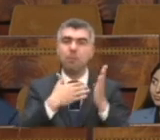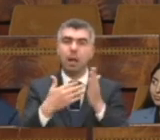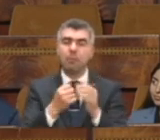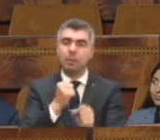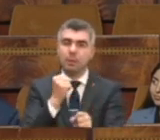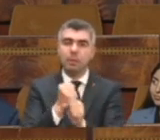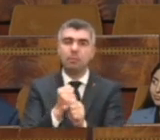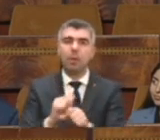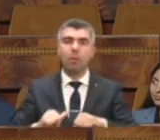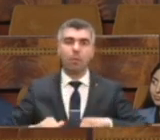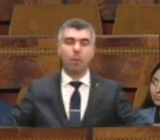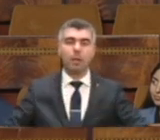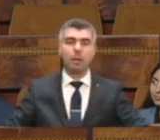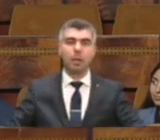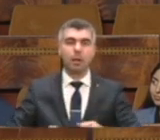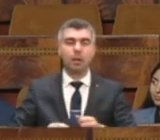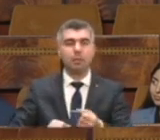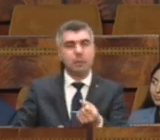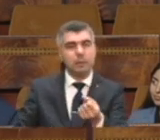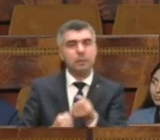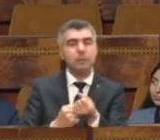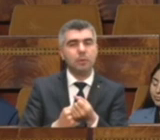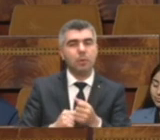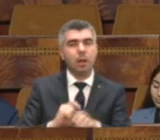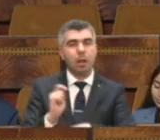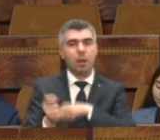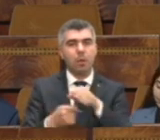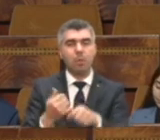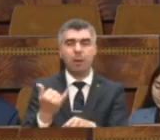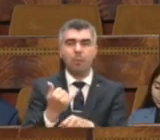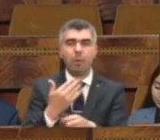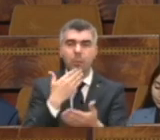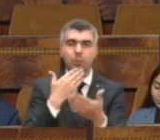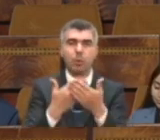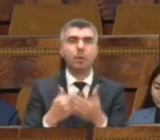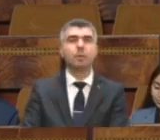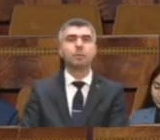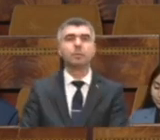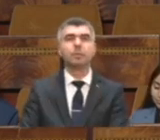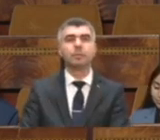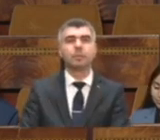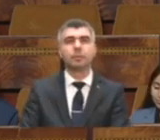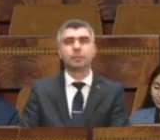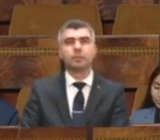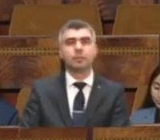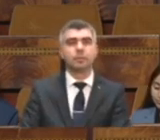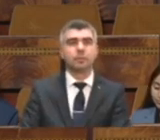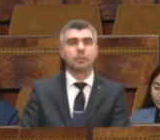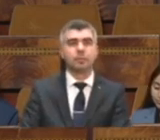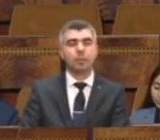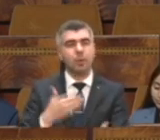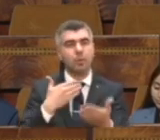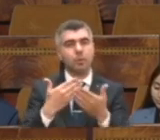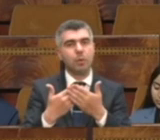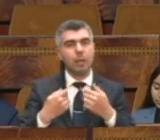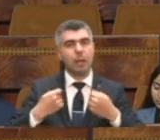وزارتكم للنهوض بهذا الأخير في العالم القروي. وشكرا. شكرا. كلمة لكم السيد الوزير تفضلوا. شكرا